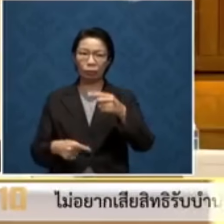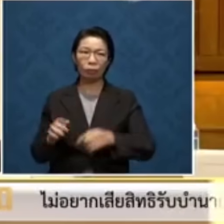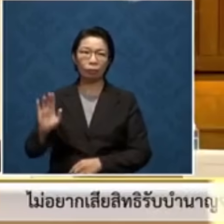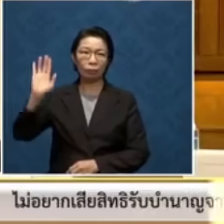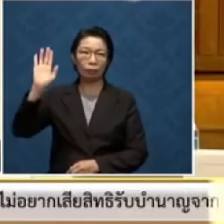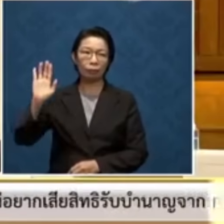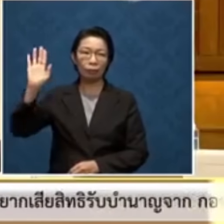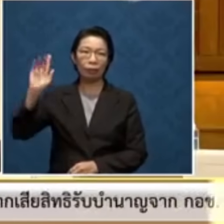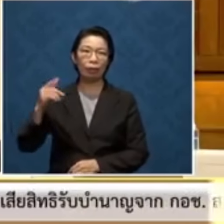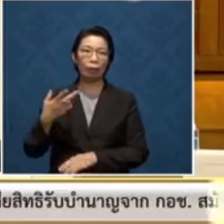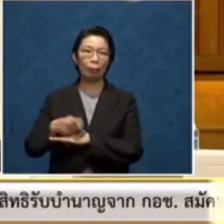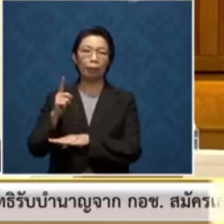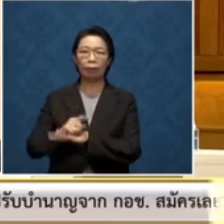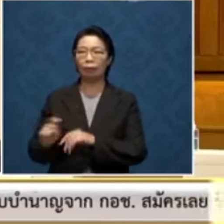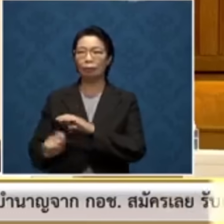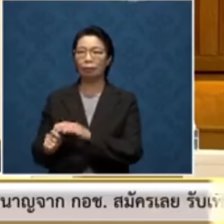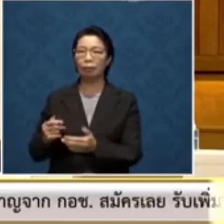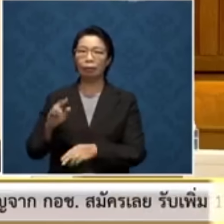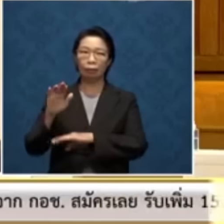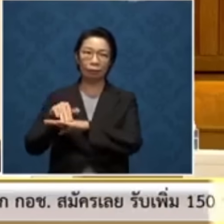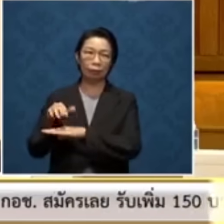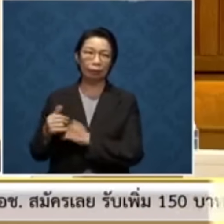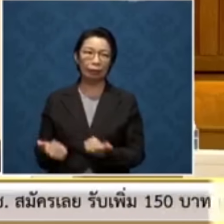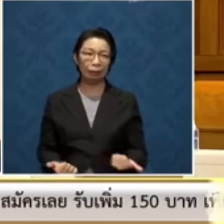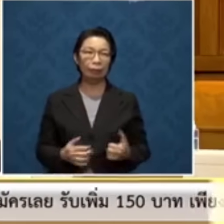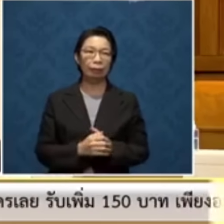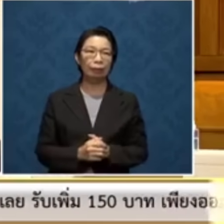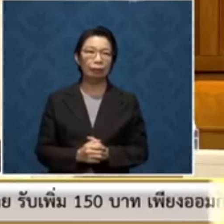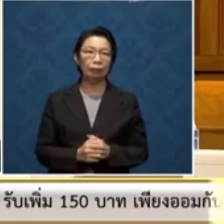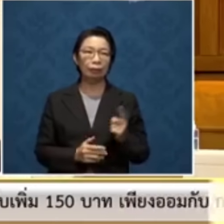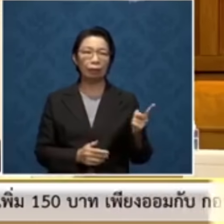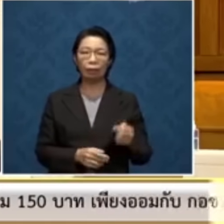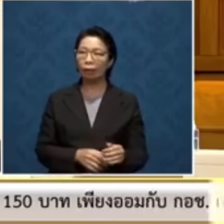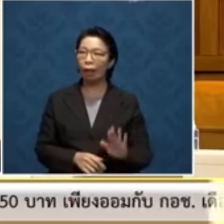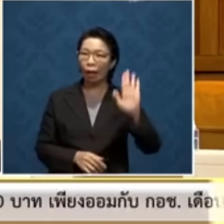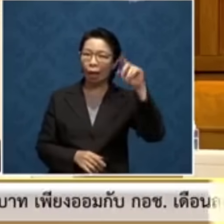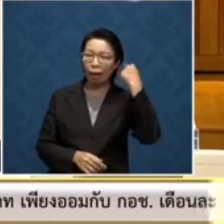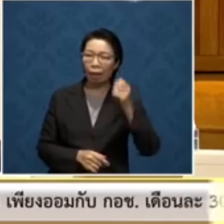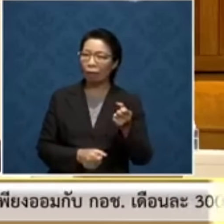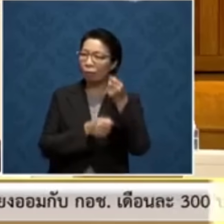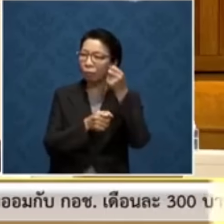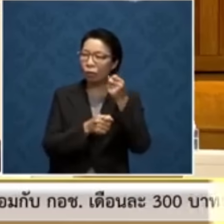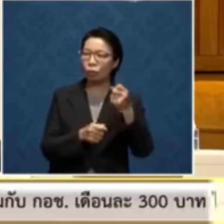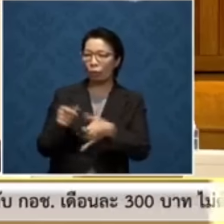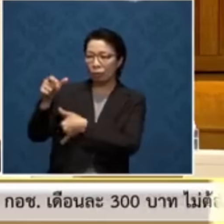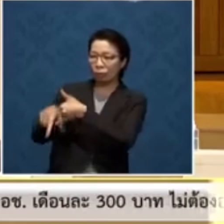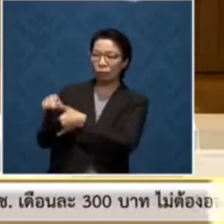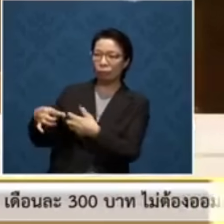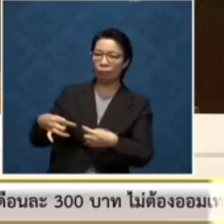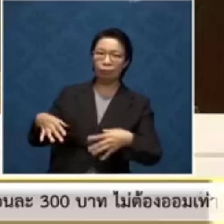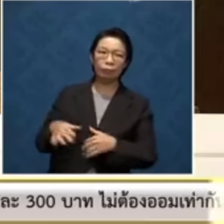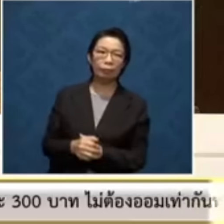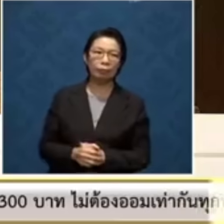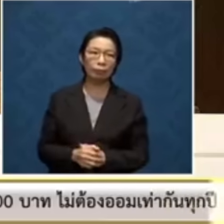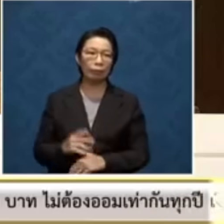ปรายได้หรือเปล่าครับ ของพรรคก้าวไกลที่ ขอประท้วงผู้อภิปรายครับตอนนี้ไม่แน่ใจว่าเราอภิปรายได้อยู่หรือเปล่าครับ ครับก็ตอนนี้จะนับองค์ประชุม